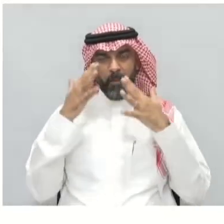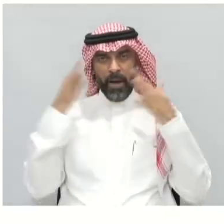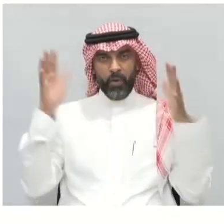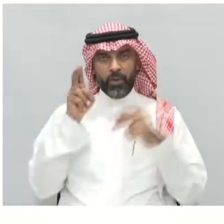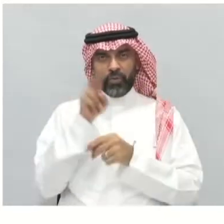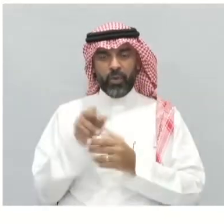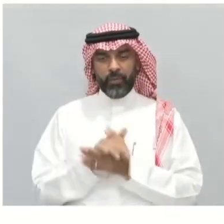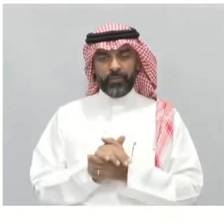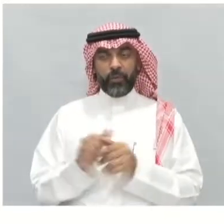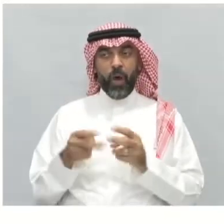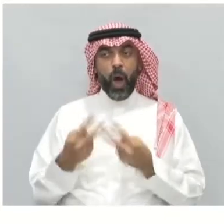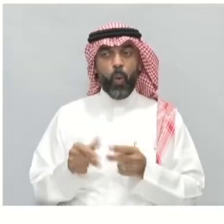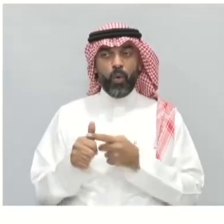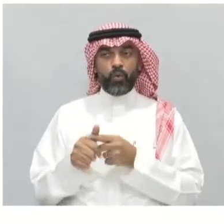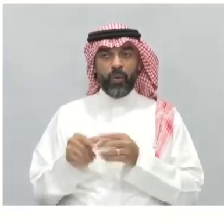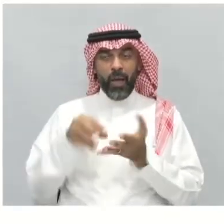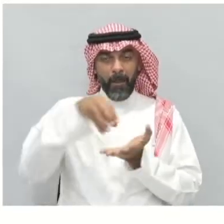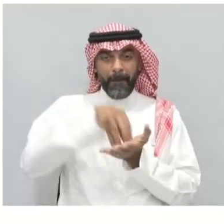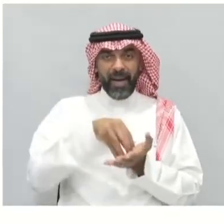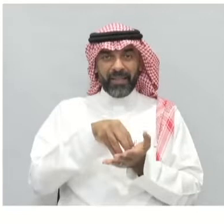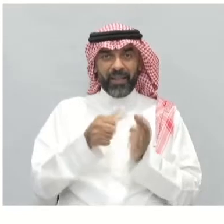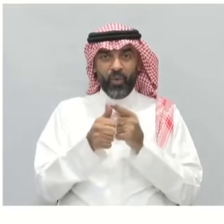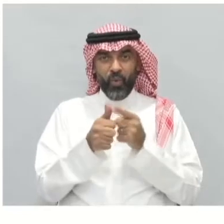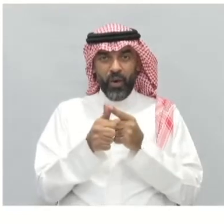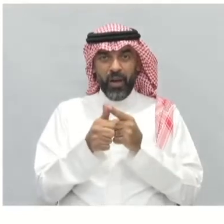ركب خمسه اشخاص في المحطه الاولى ركبها